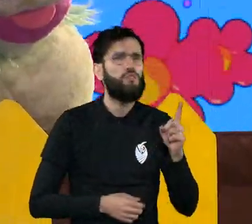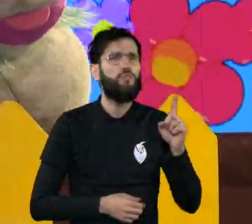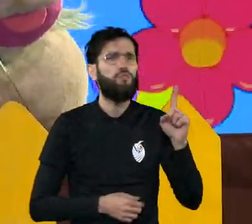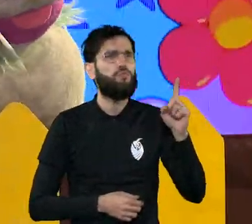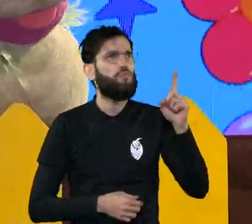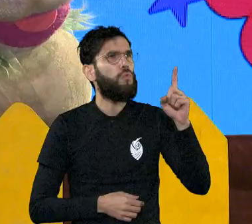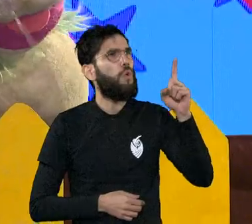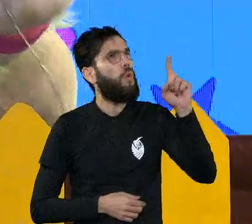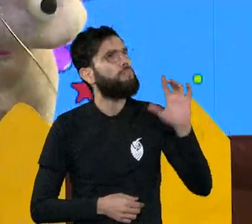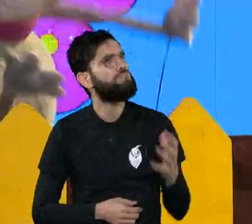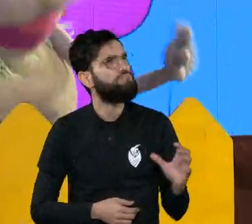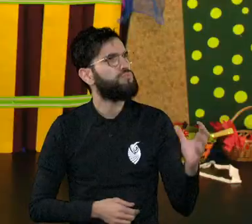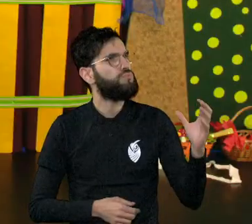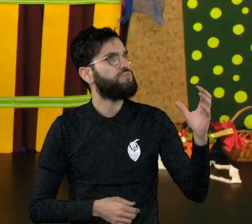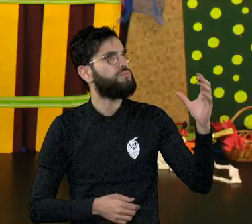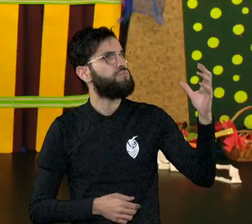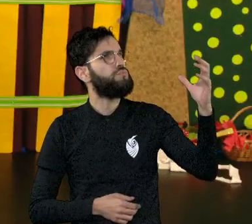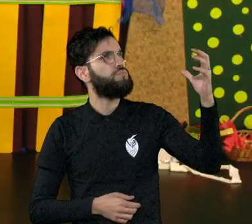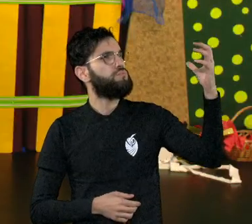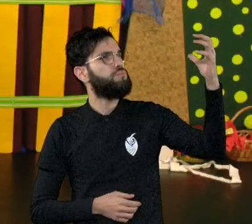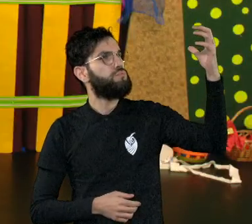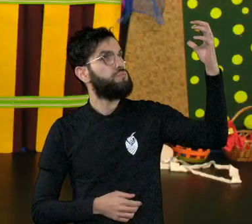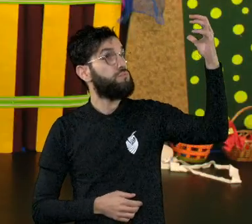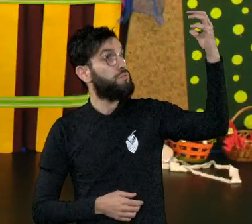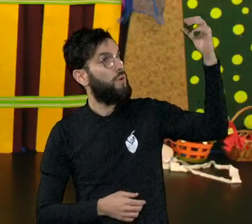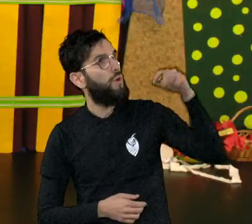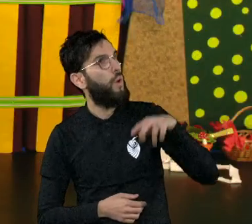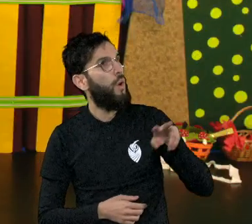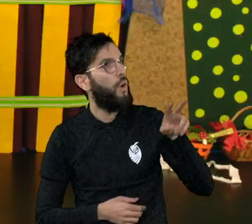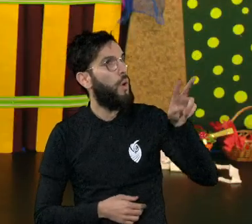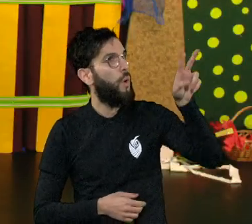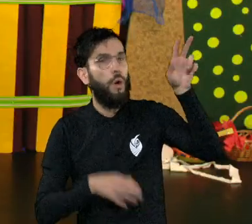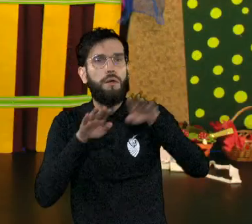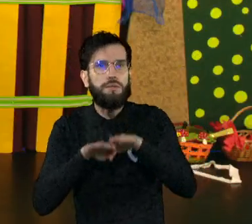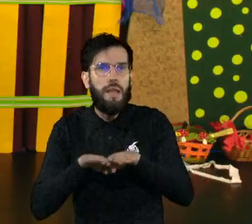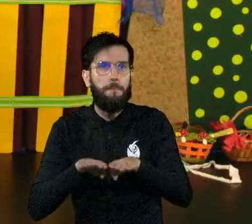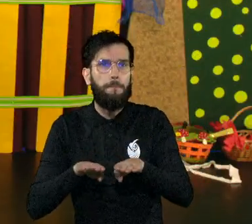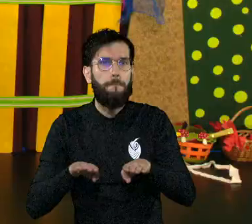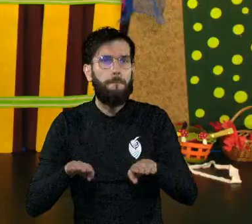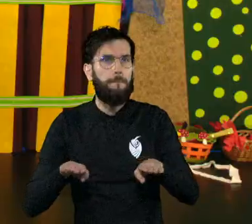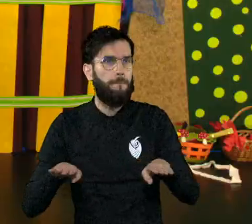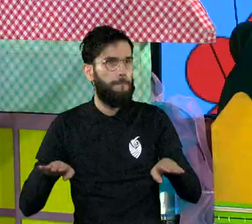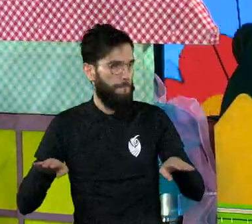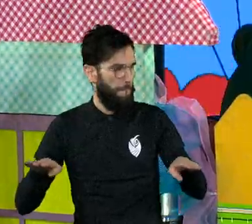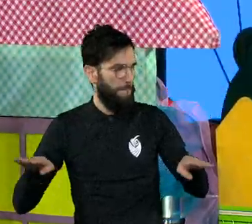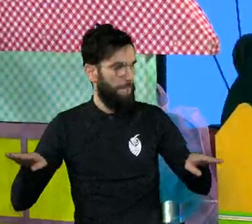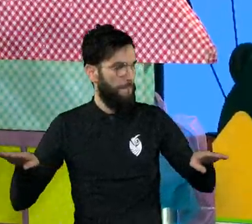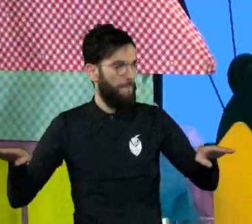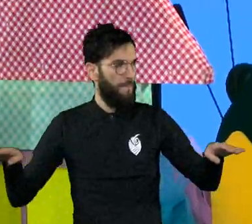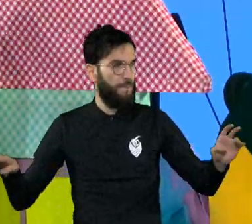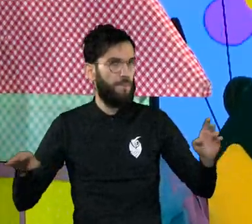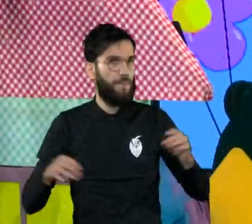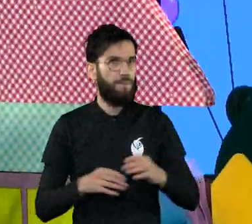je slnko, hlboko je zrnko, cez rieku